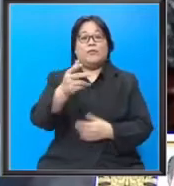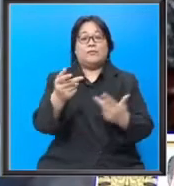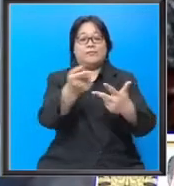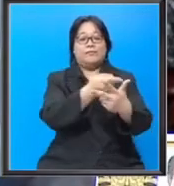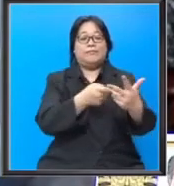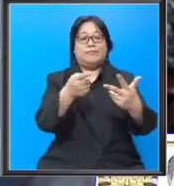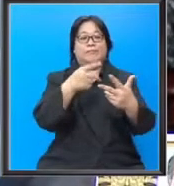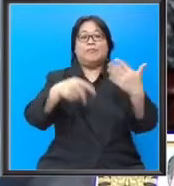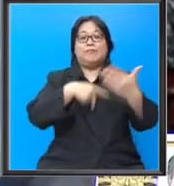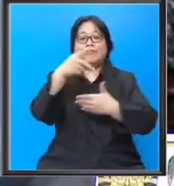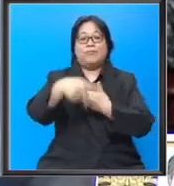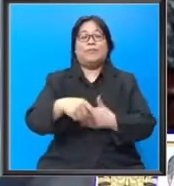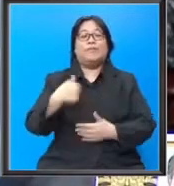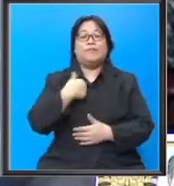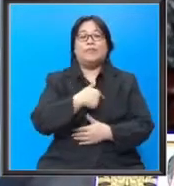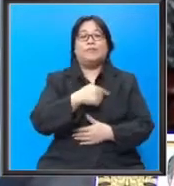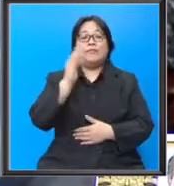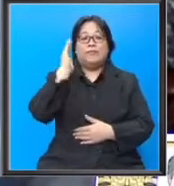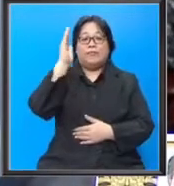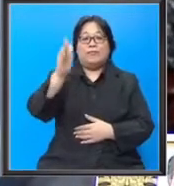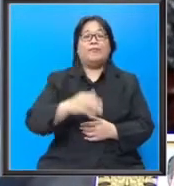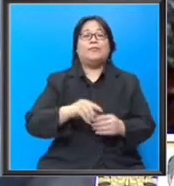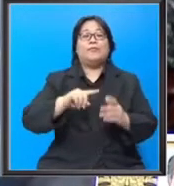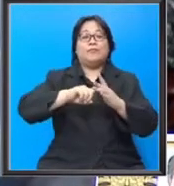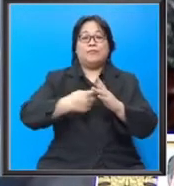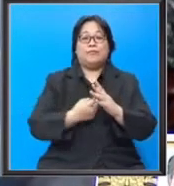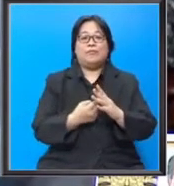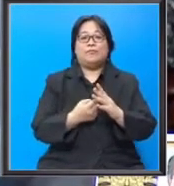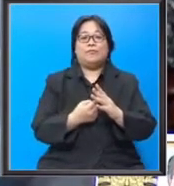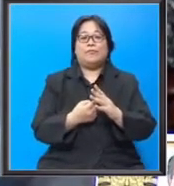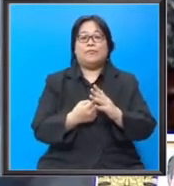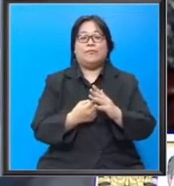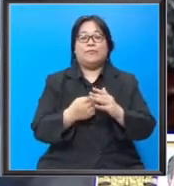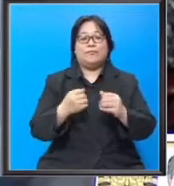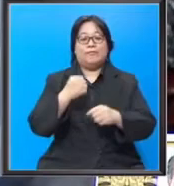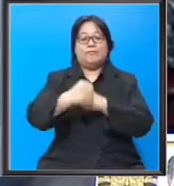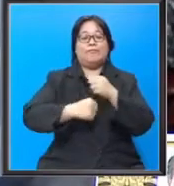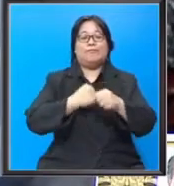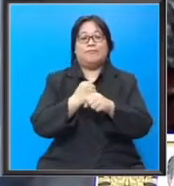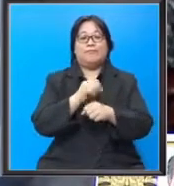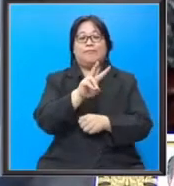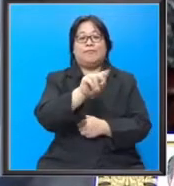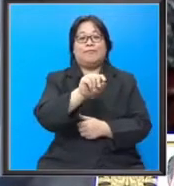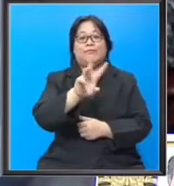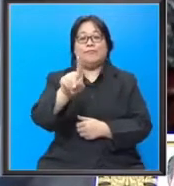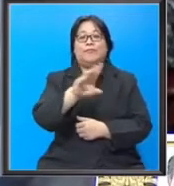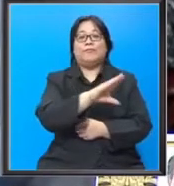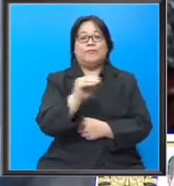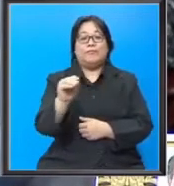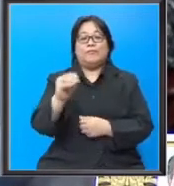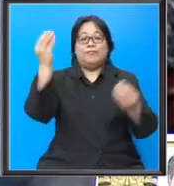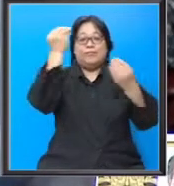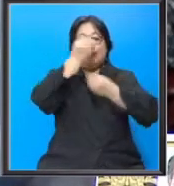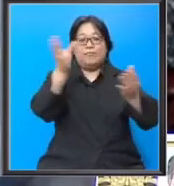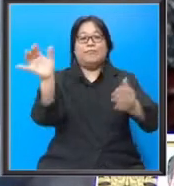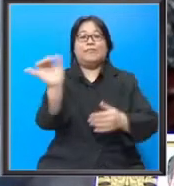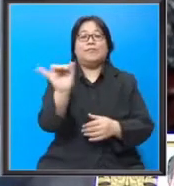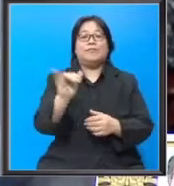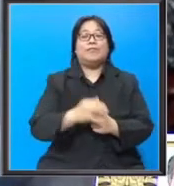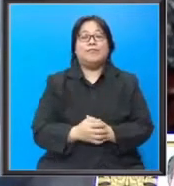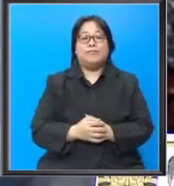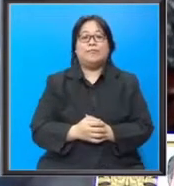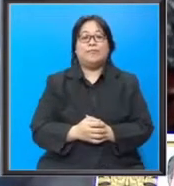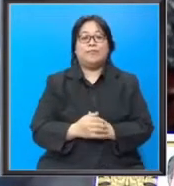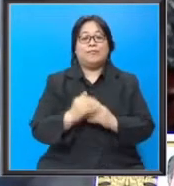33 progent Dago ini kita akan ke memulihkan menjelang tahun 2001 dan untuk makluman juga